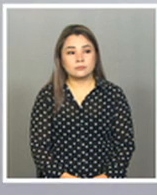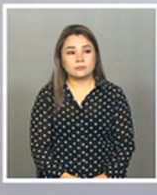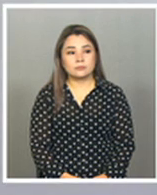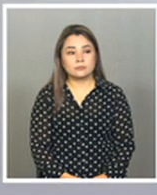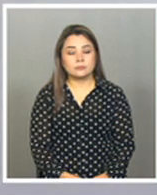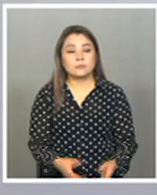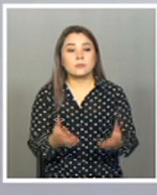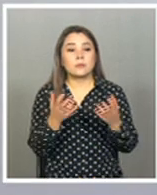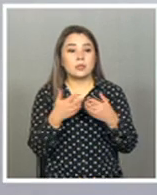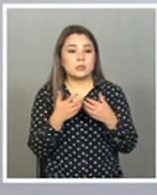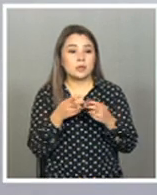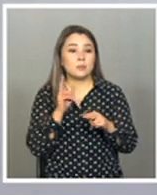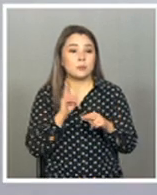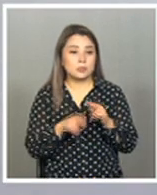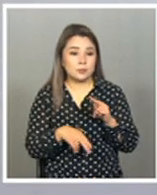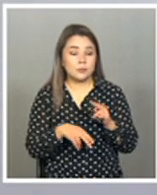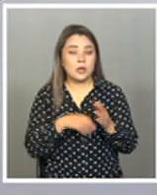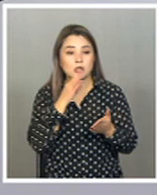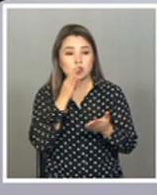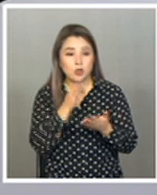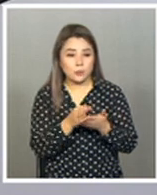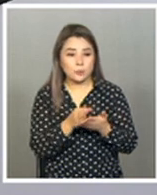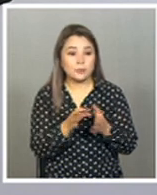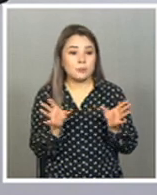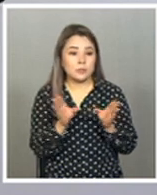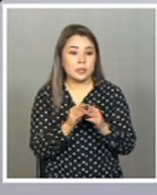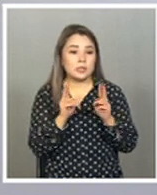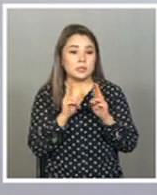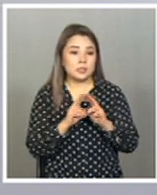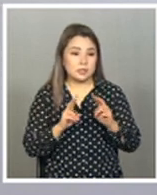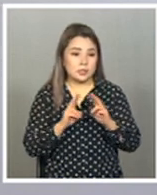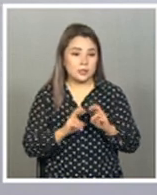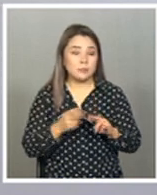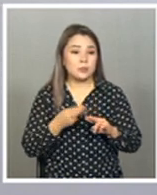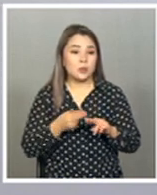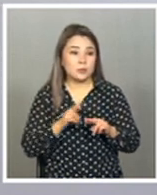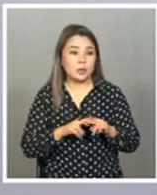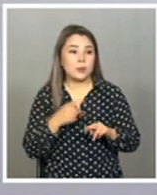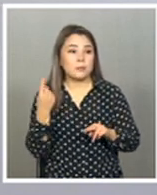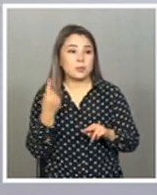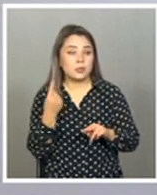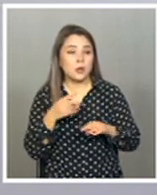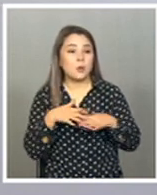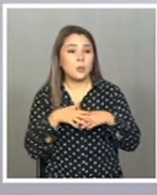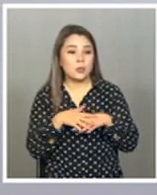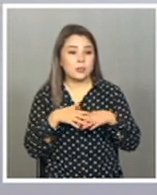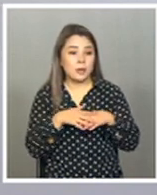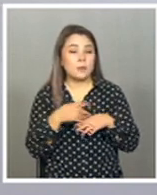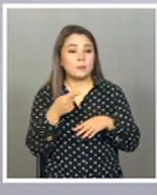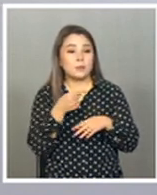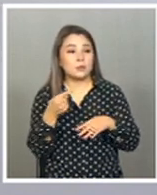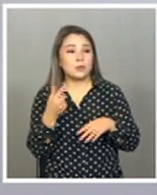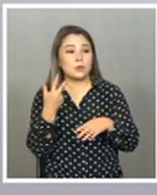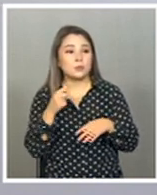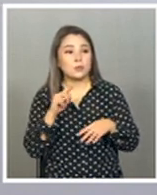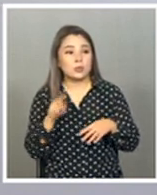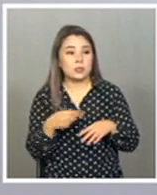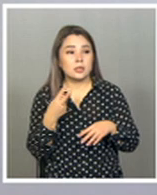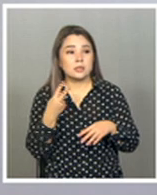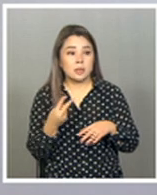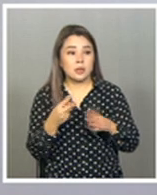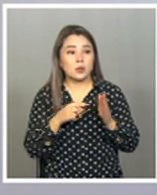Есепте болсаңыз, онда жауабын бірге тексерейік. Сонымен бірінші өрнек минус 3,2